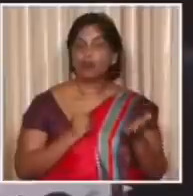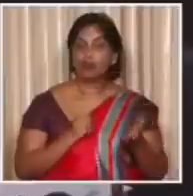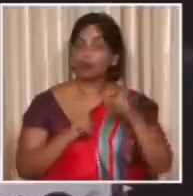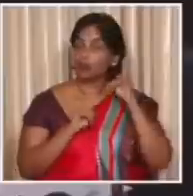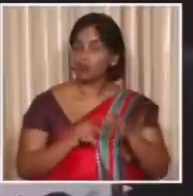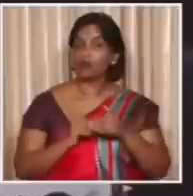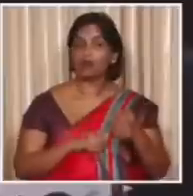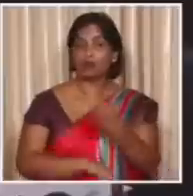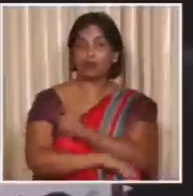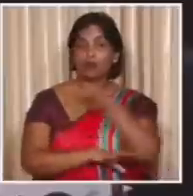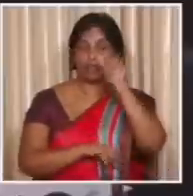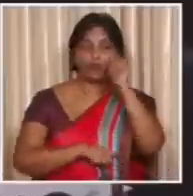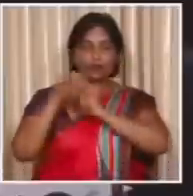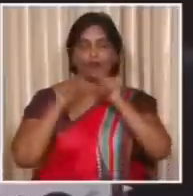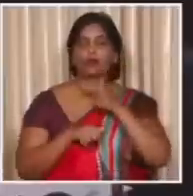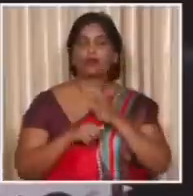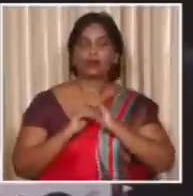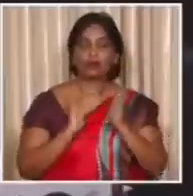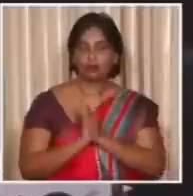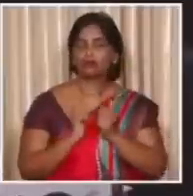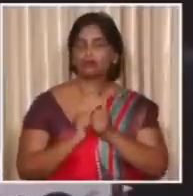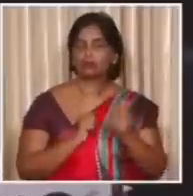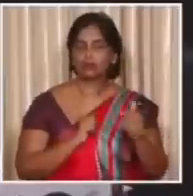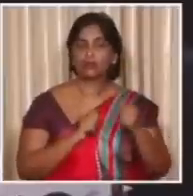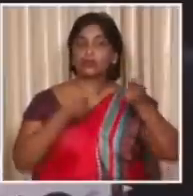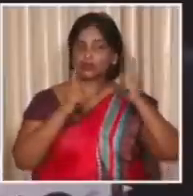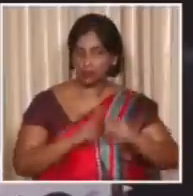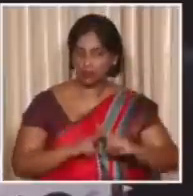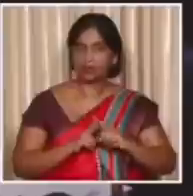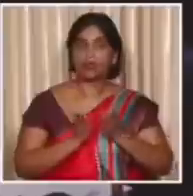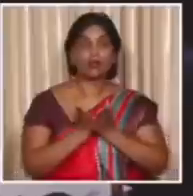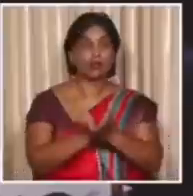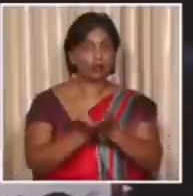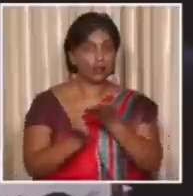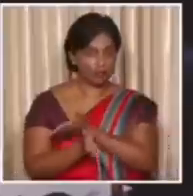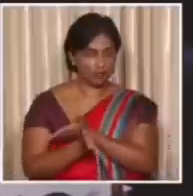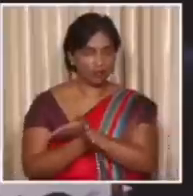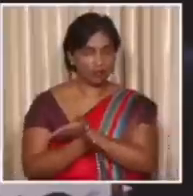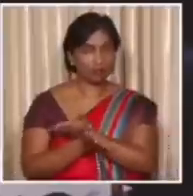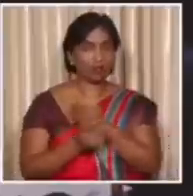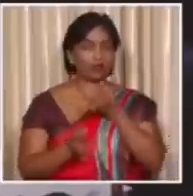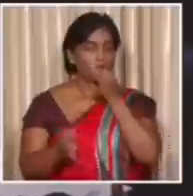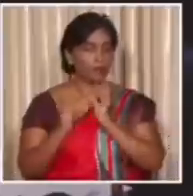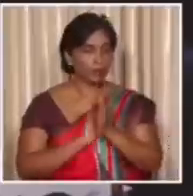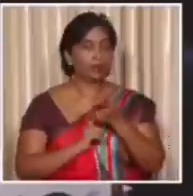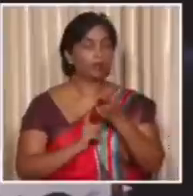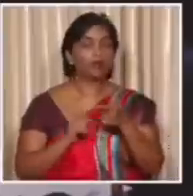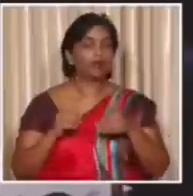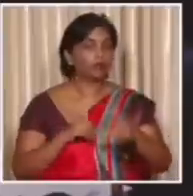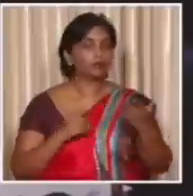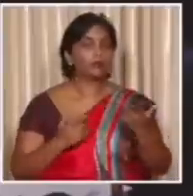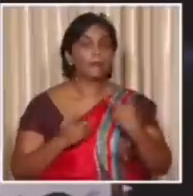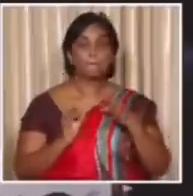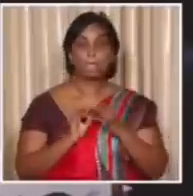ඒකෙන් එලියට ආවේ වැක්සින් කියන කොට කරපු හොරකම් මේක තමයි බාරව ඊළඟ එක්ස්පල් පර්ල් නෞකාව ගිනි ගත්තා ඒකෙන් එන්නේ මොකද්දද